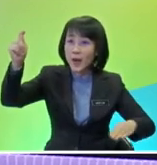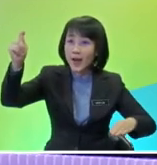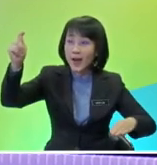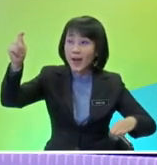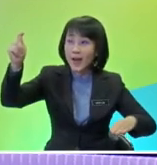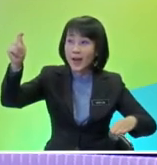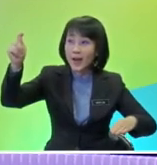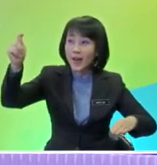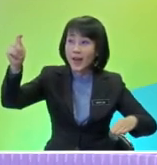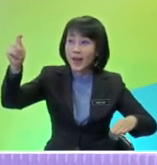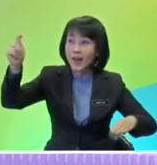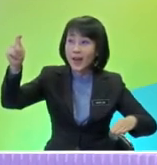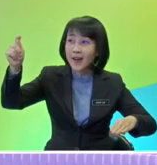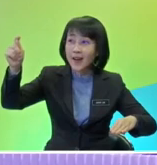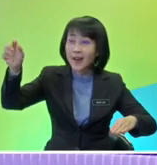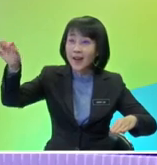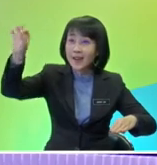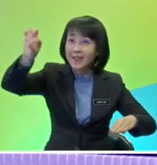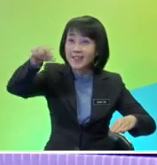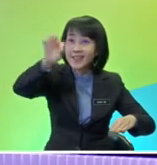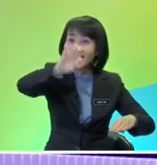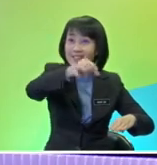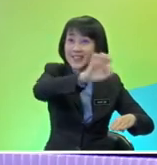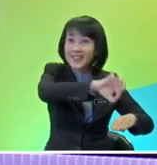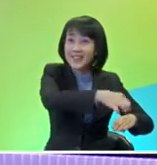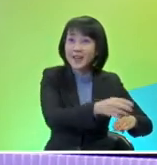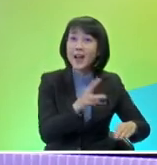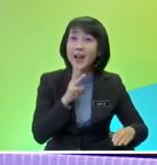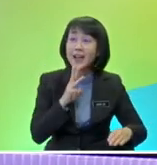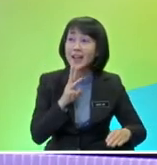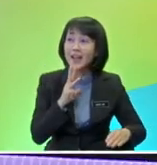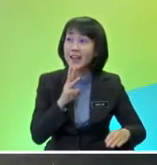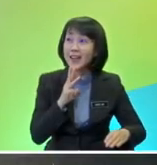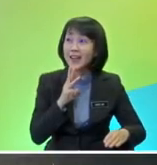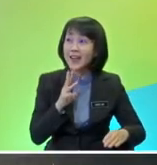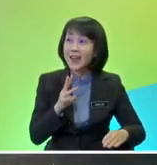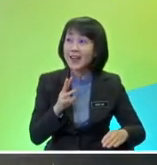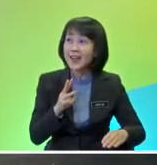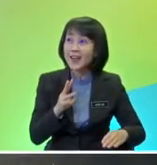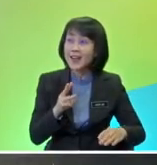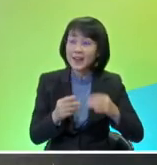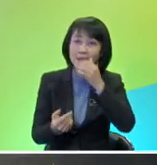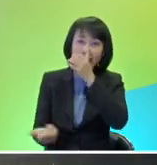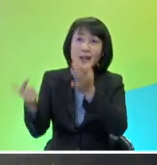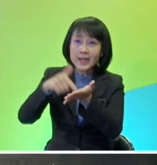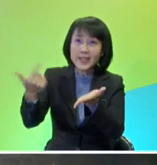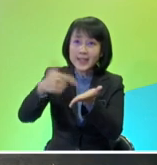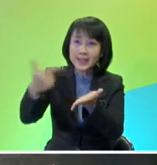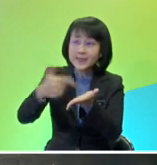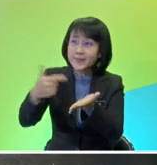Bismillahirrahmanirrahim. Wahlah cikgu. Okey. Okey, sekali lagi. Biasalah dalam sains kita perlu